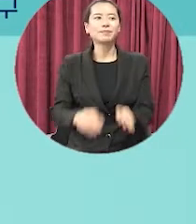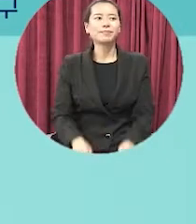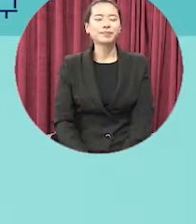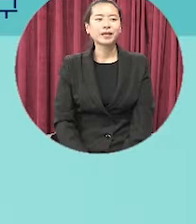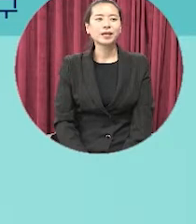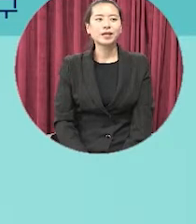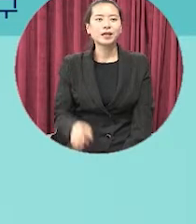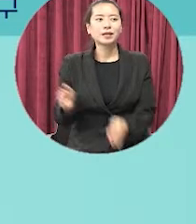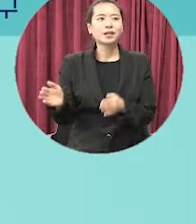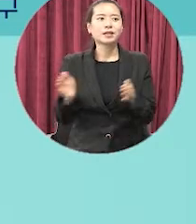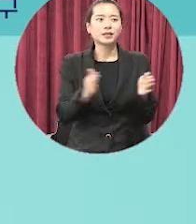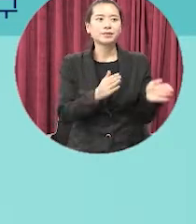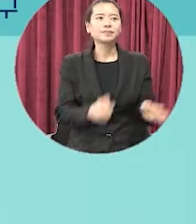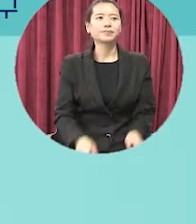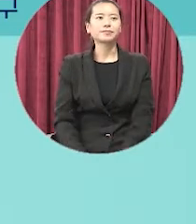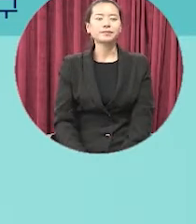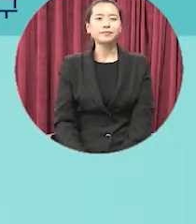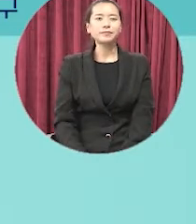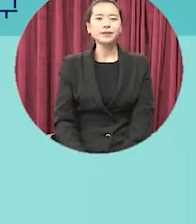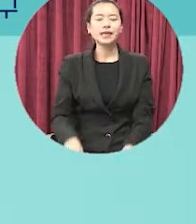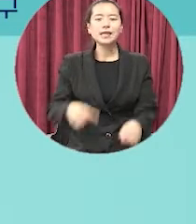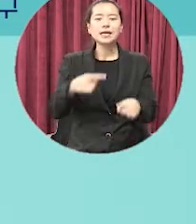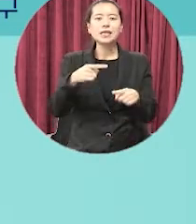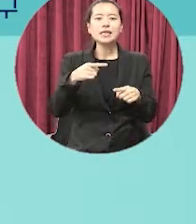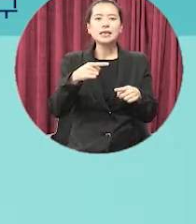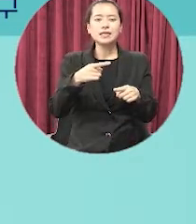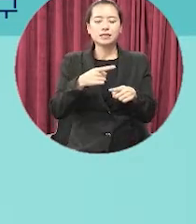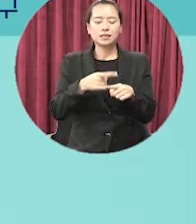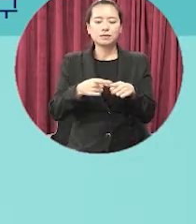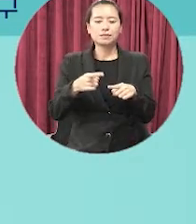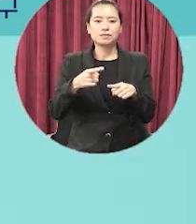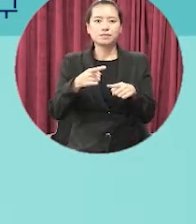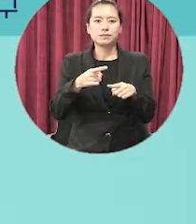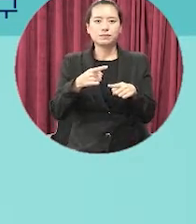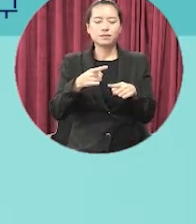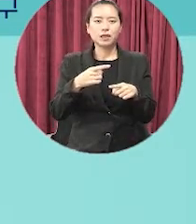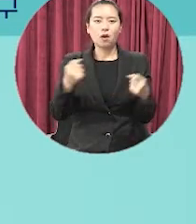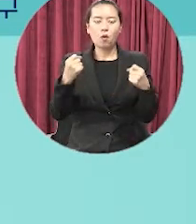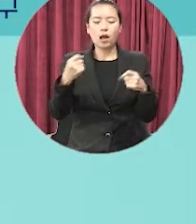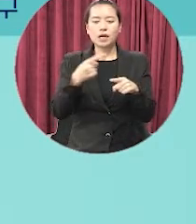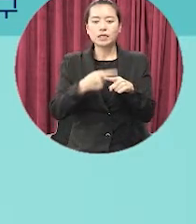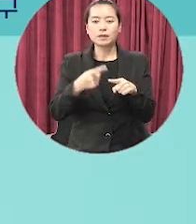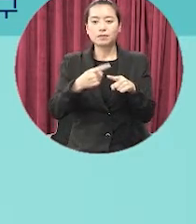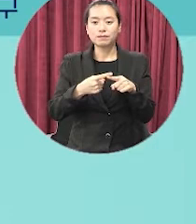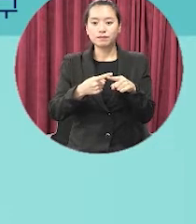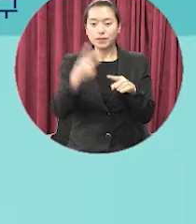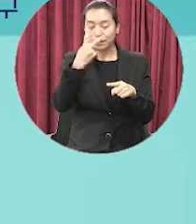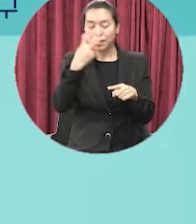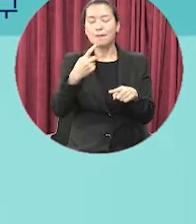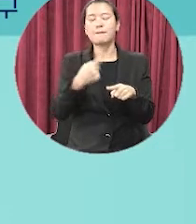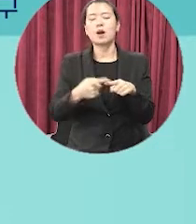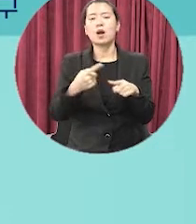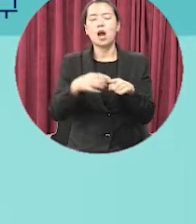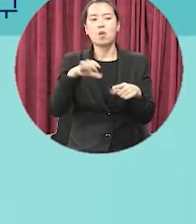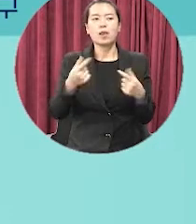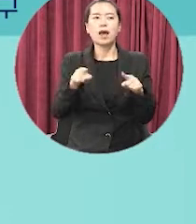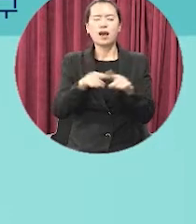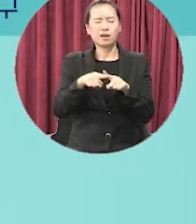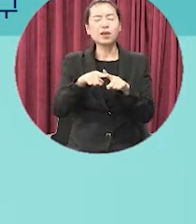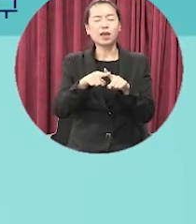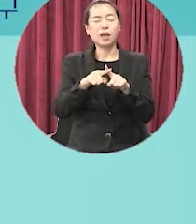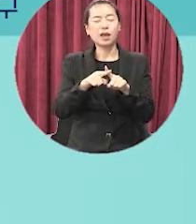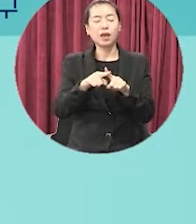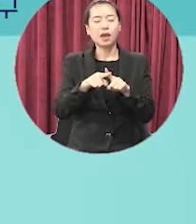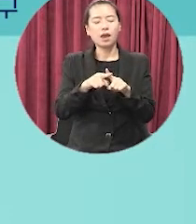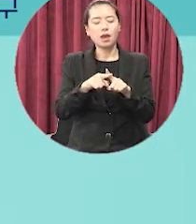그 다음에 신 평화가 제가 같은 사업을 했죠 심평원 같이 작업을 해서 심평원 약간 말씀드리는데 신청해서 가지고 있는 10년치 자료에